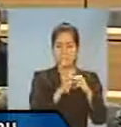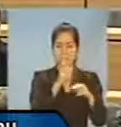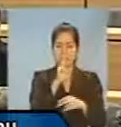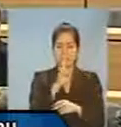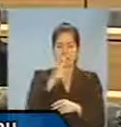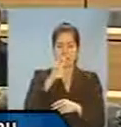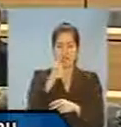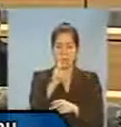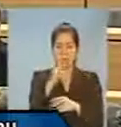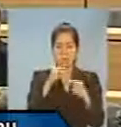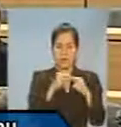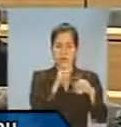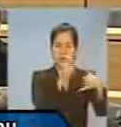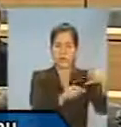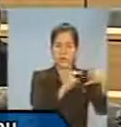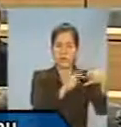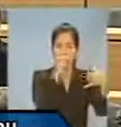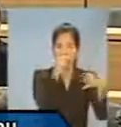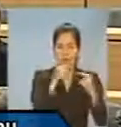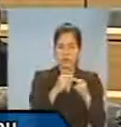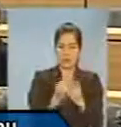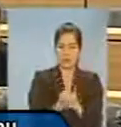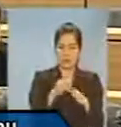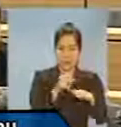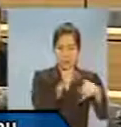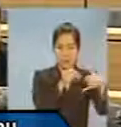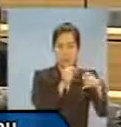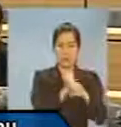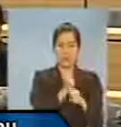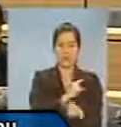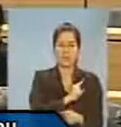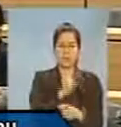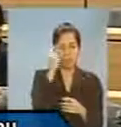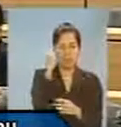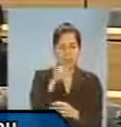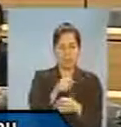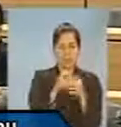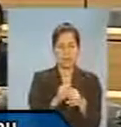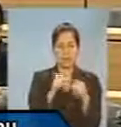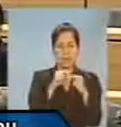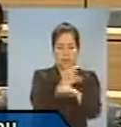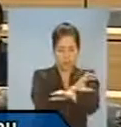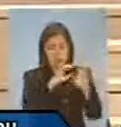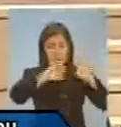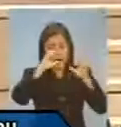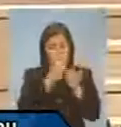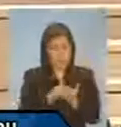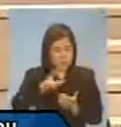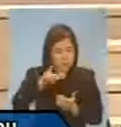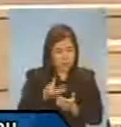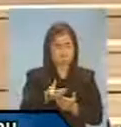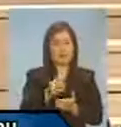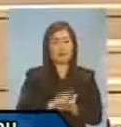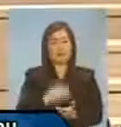ลูกพันศักดิ์วิญญรัตทำไมได้งานนี้ครับทั้งที่ไม่มีความรู้ความสามารถเกี่ยวกับเรื่องรถไฟฟ้าความเร็วสูงสามารถที่จะทำ เรื่